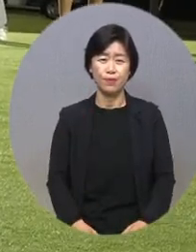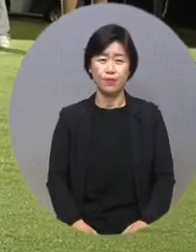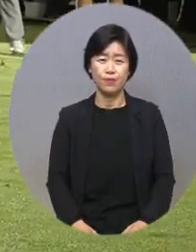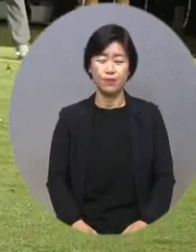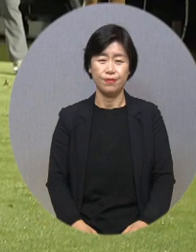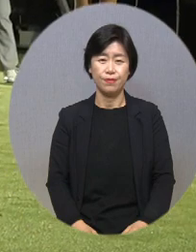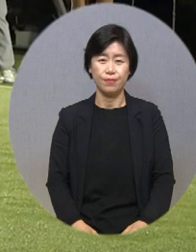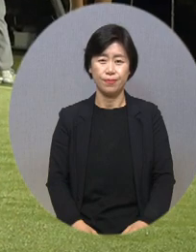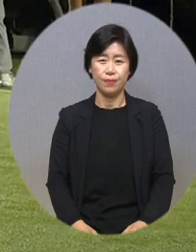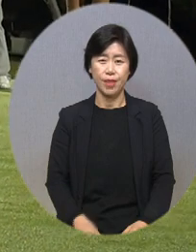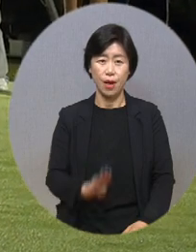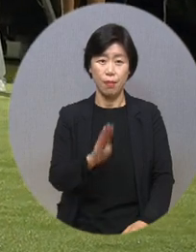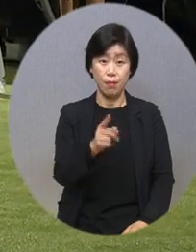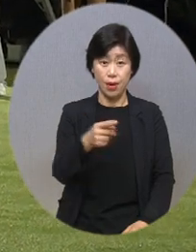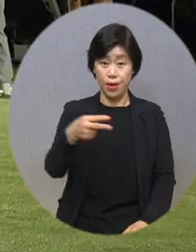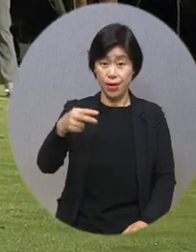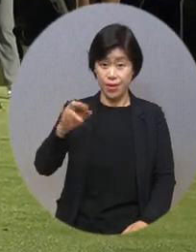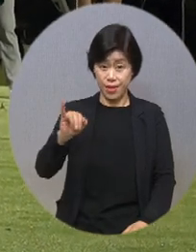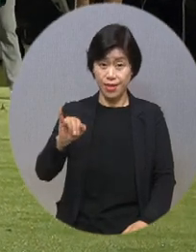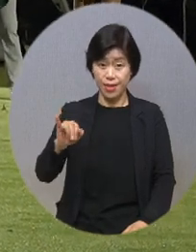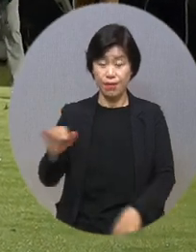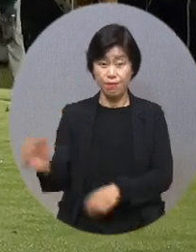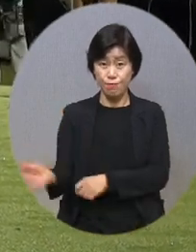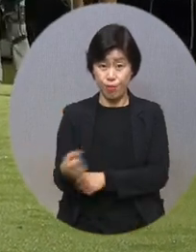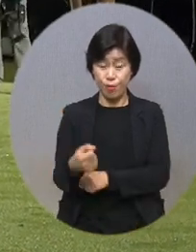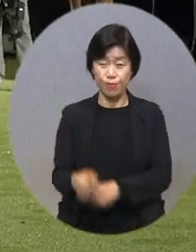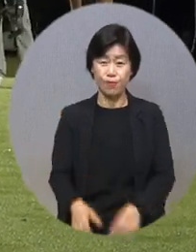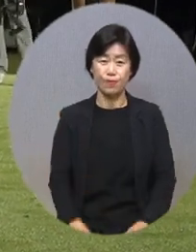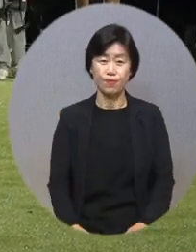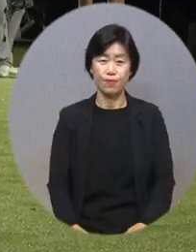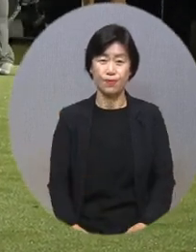자 버디펀. 말이 꼬이네.